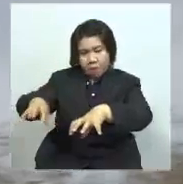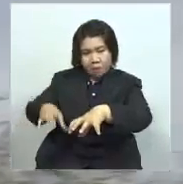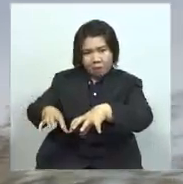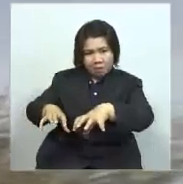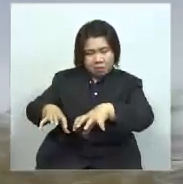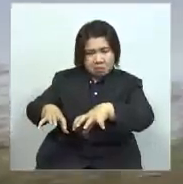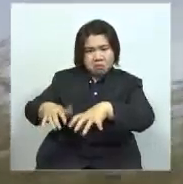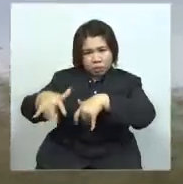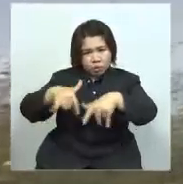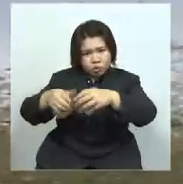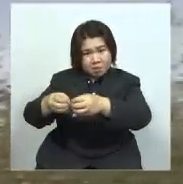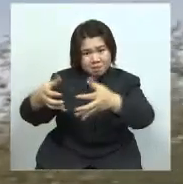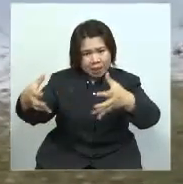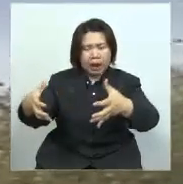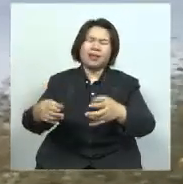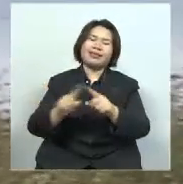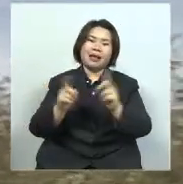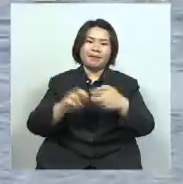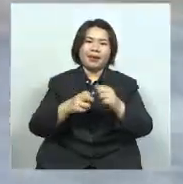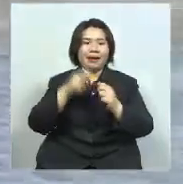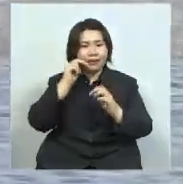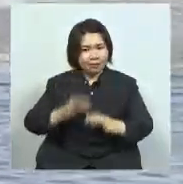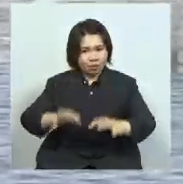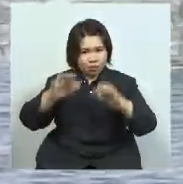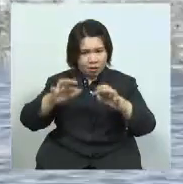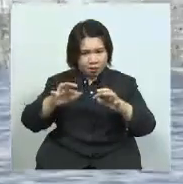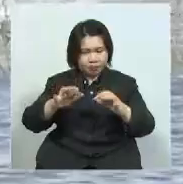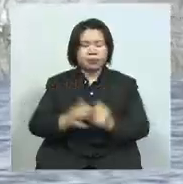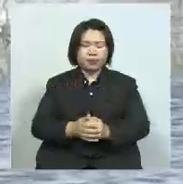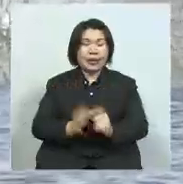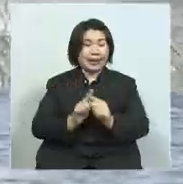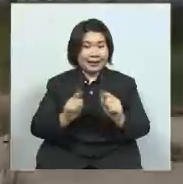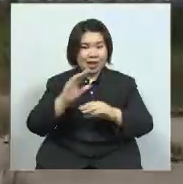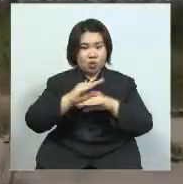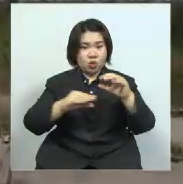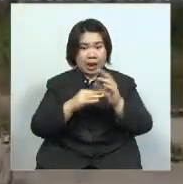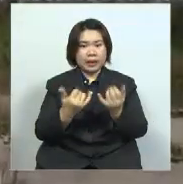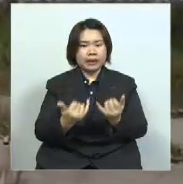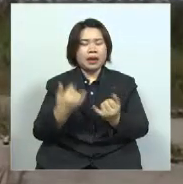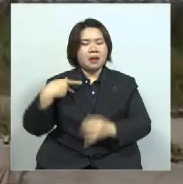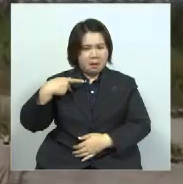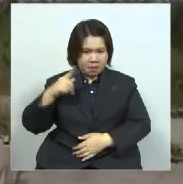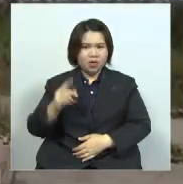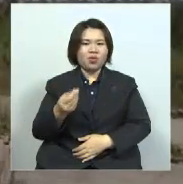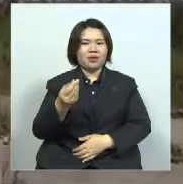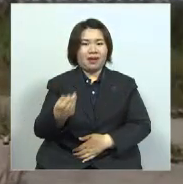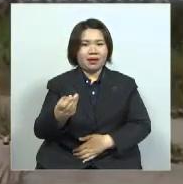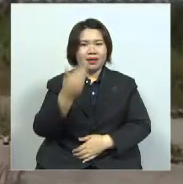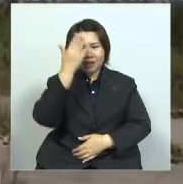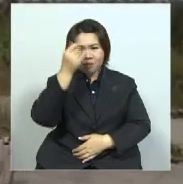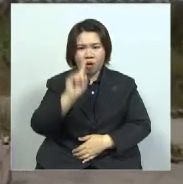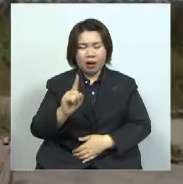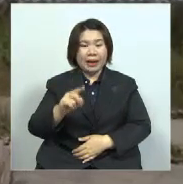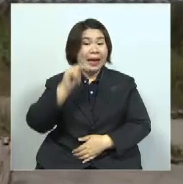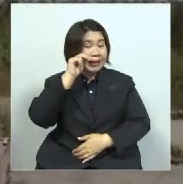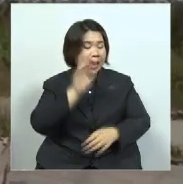งซึ่งมักประสบปัญหาอุทกภัยขณะเดียวกันโครงการดังกล่าวจะเป็นประโยชน์อย่างยิ่งในการเตรียมความพร้อมด้านปริม